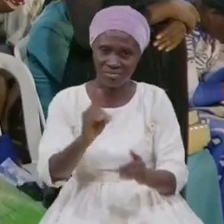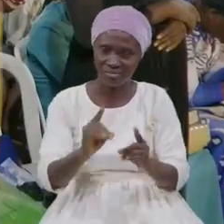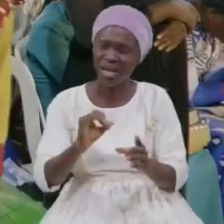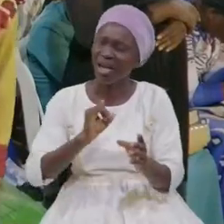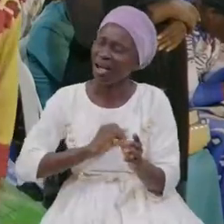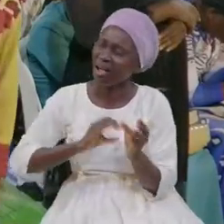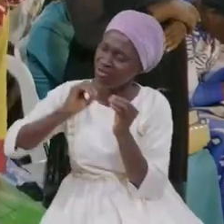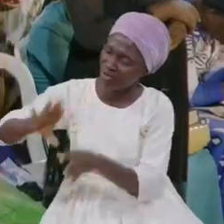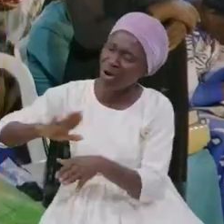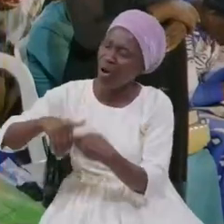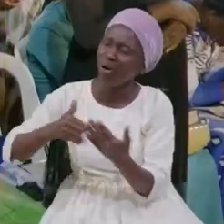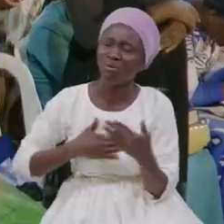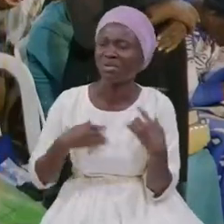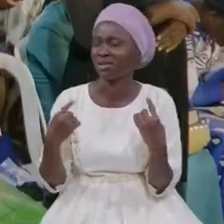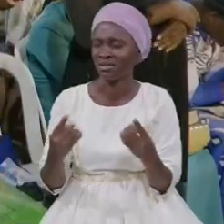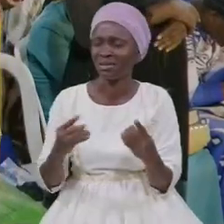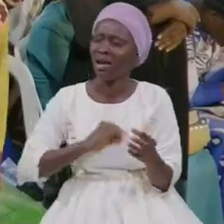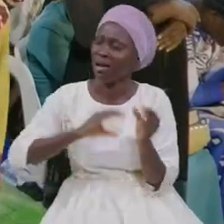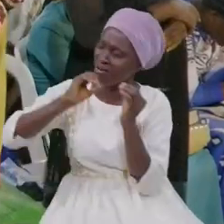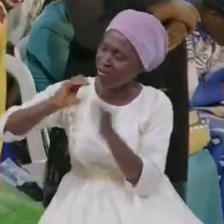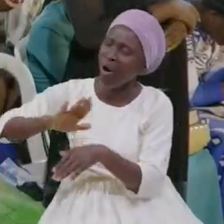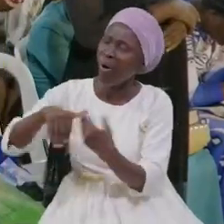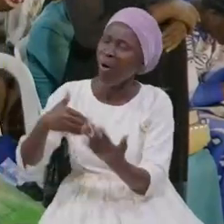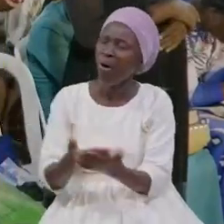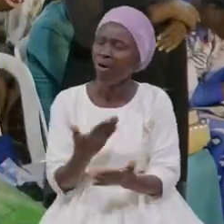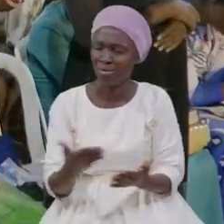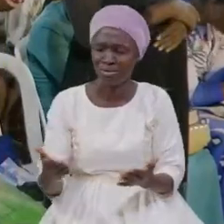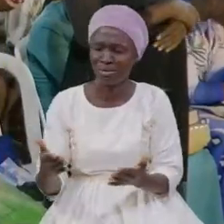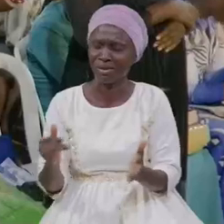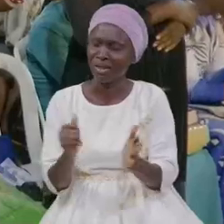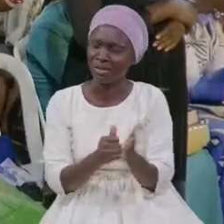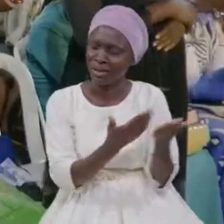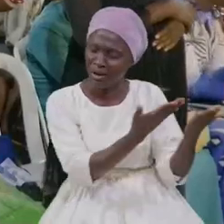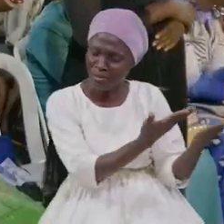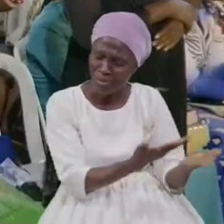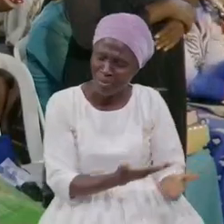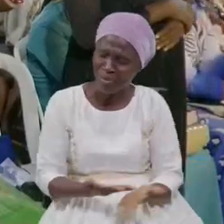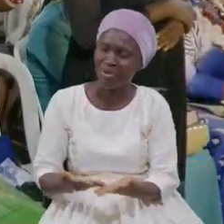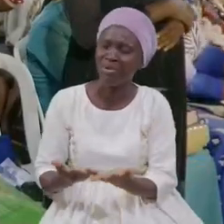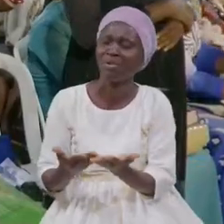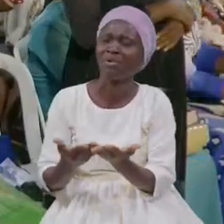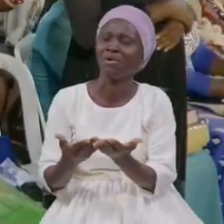abandonné toutes les choses qui ont apporté de la douleur dans le cœur du Dieu Tout-Puissant.